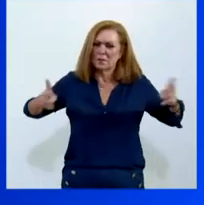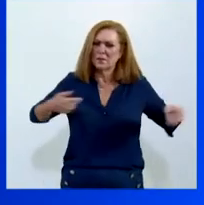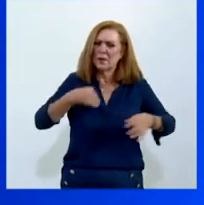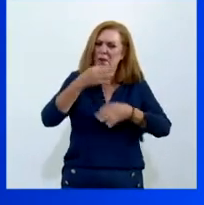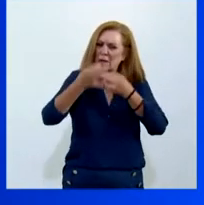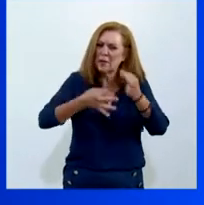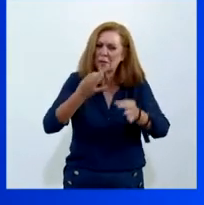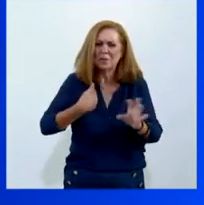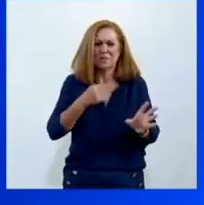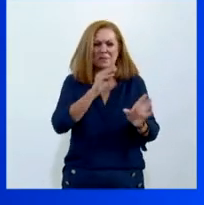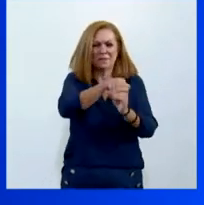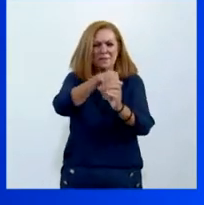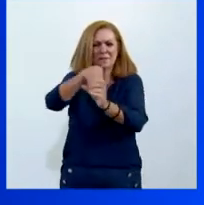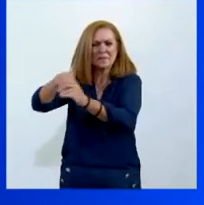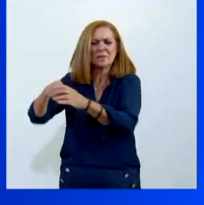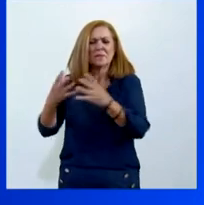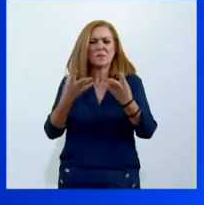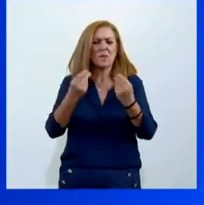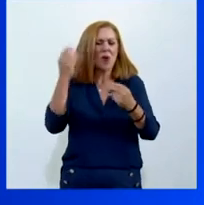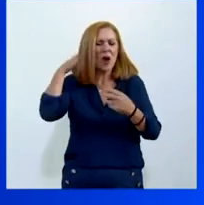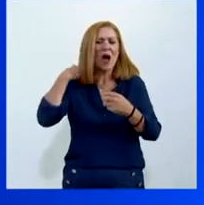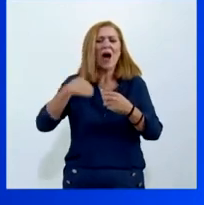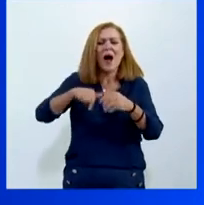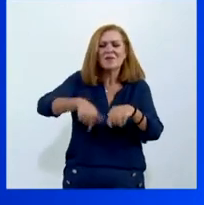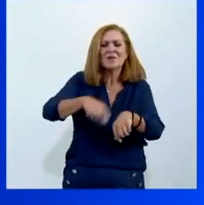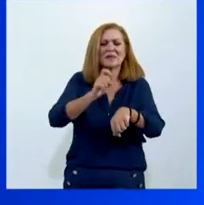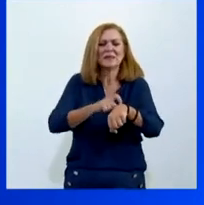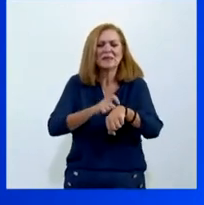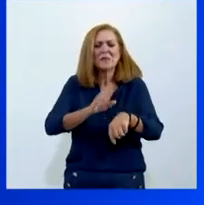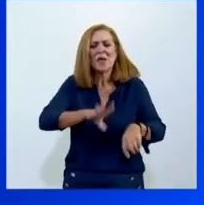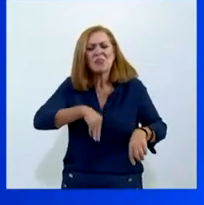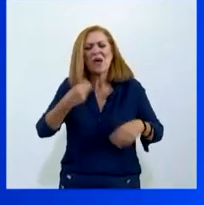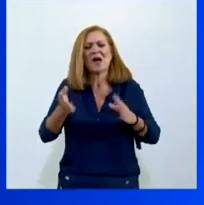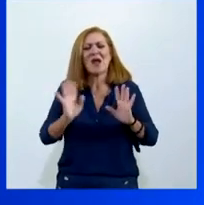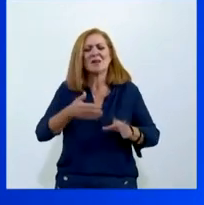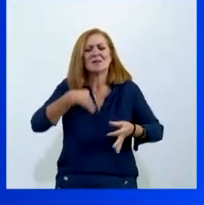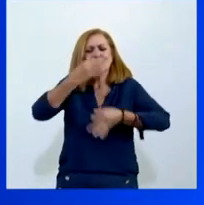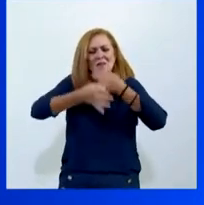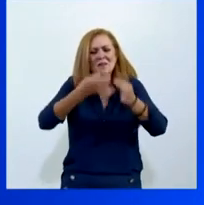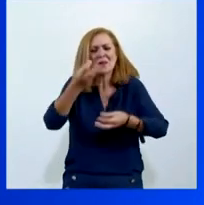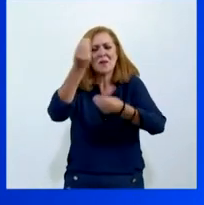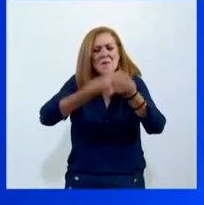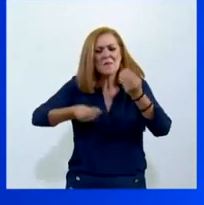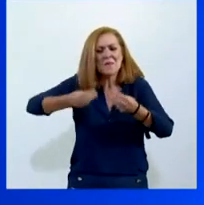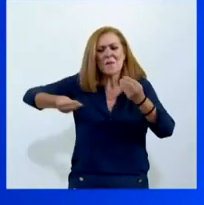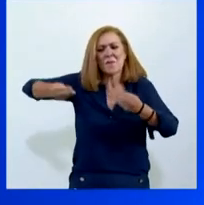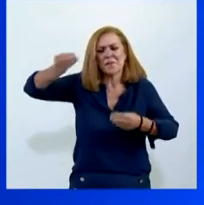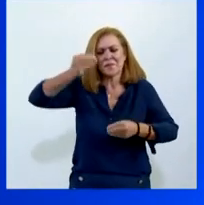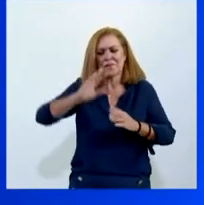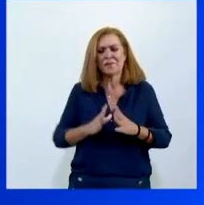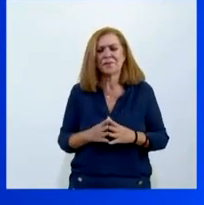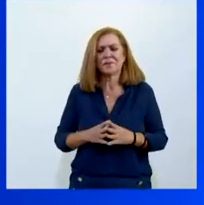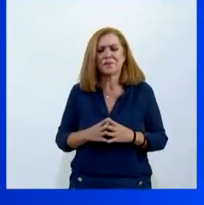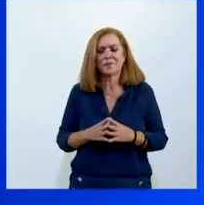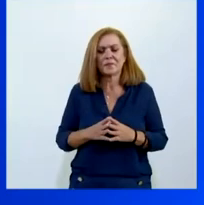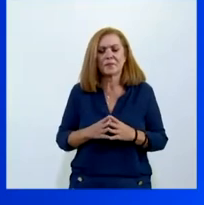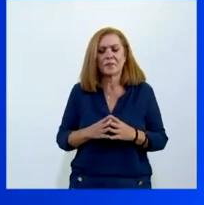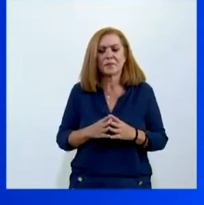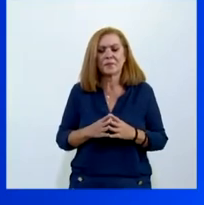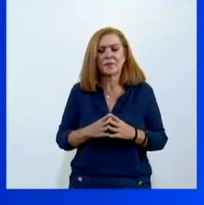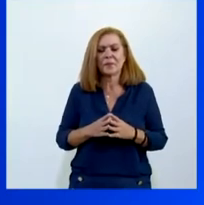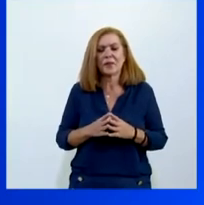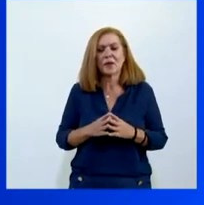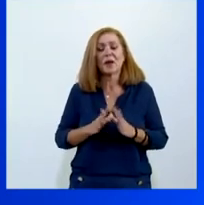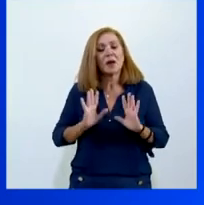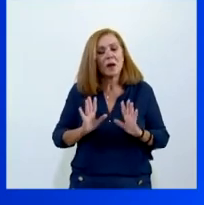πολλά επίπεδα. Δεν νομίζω ότι είναι η ώρα και η στιγμή τώρα να επεκταθώ αναλυτικά.